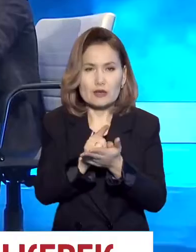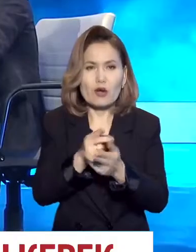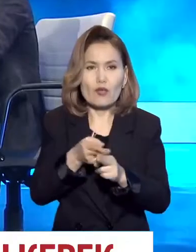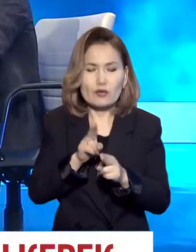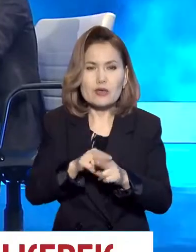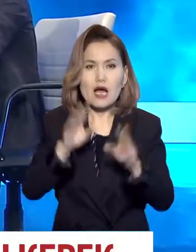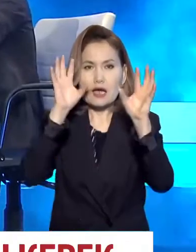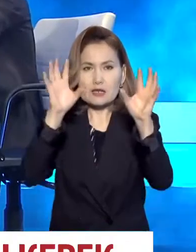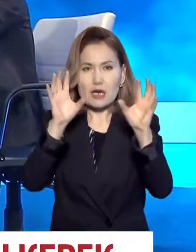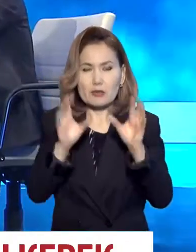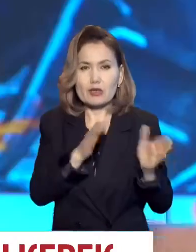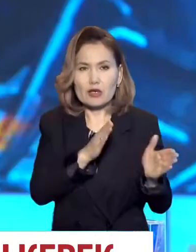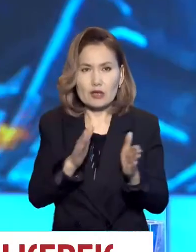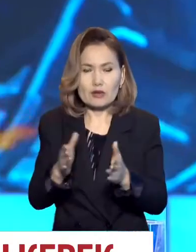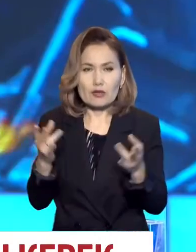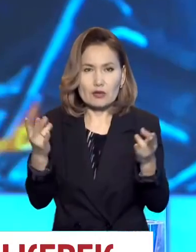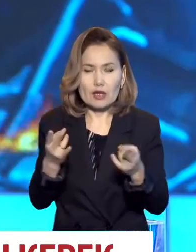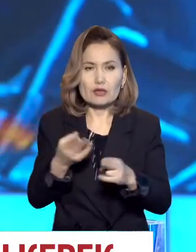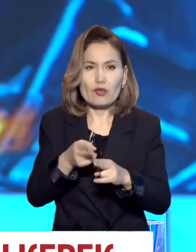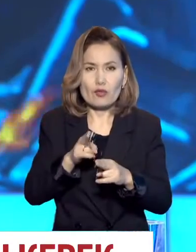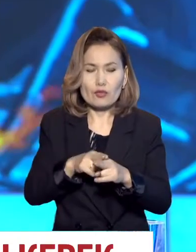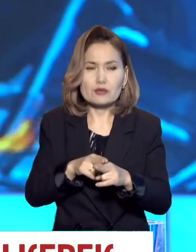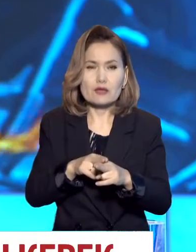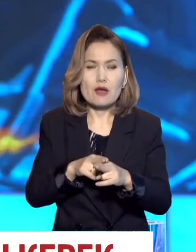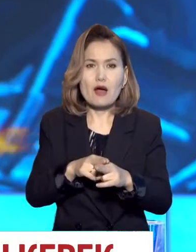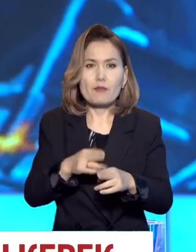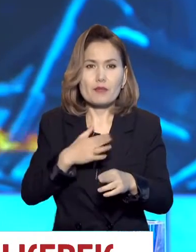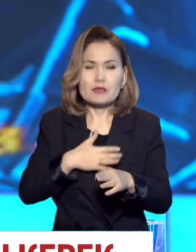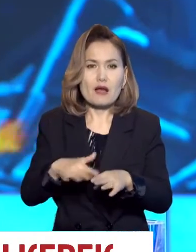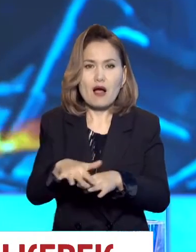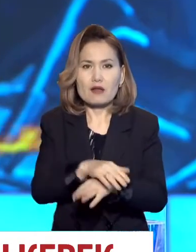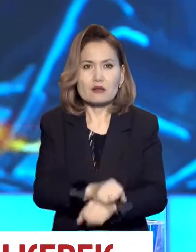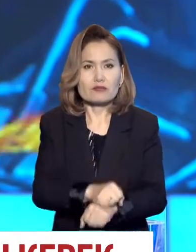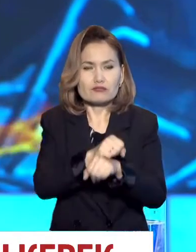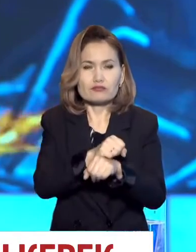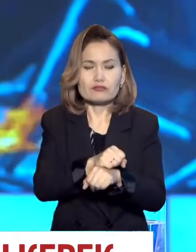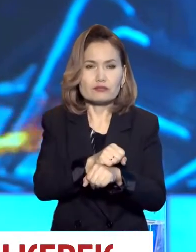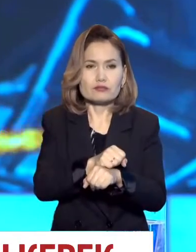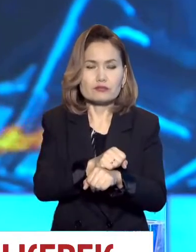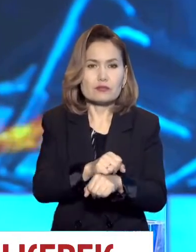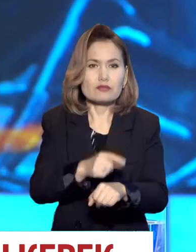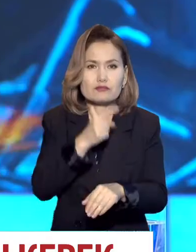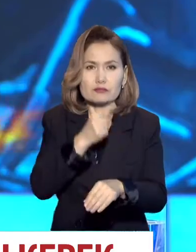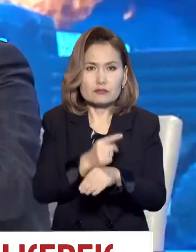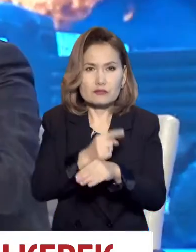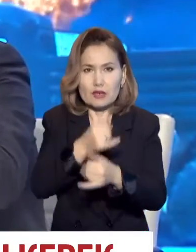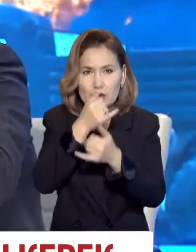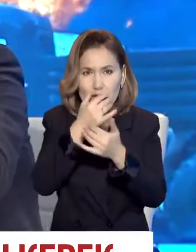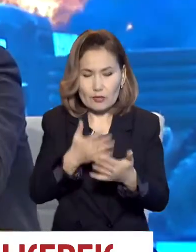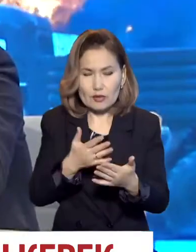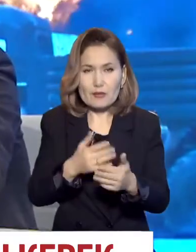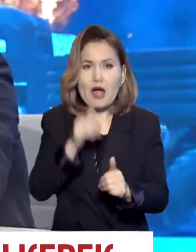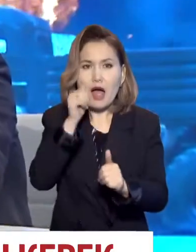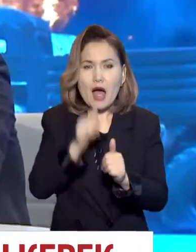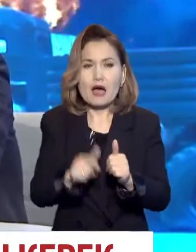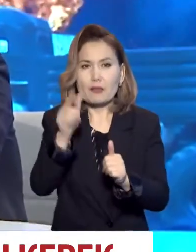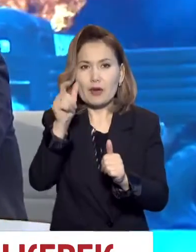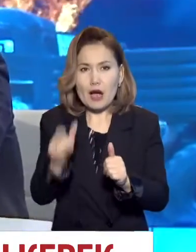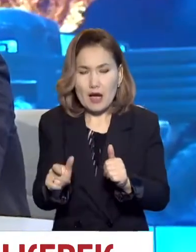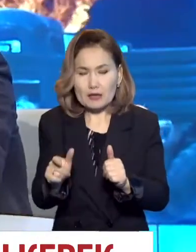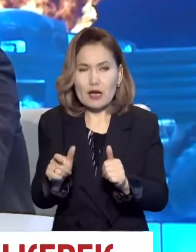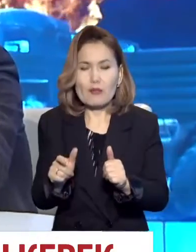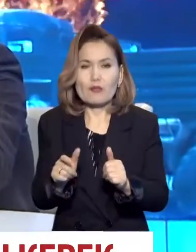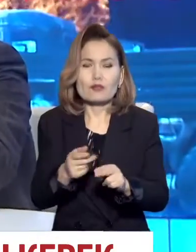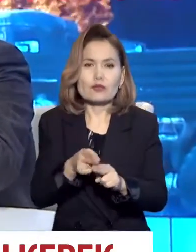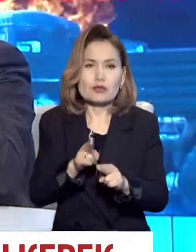Bu minde ne aqsa da bir nesege şektey koyu degen söz emes, bırak en basit mesele kez kelgen azamat alanga şıgatın bolsa,